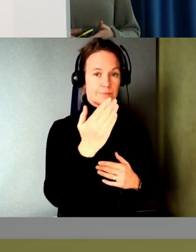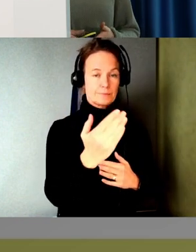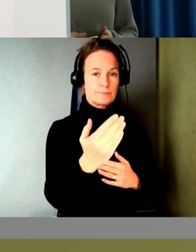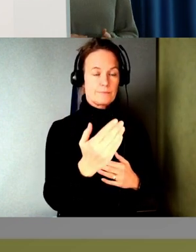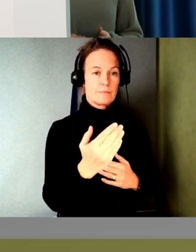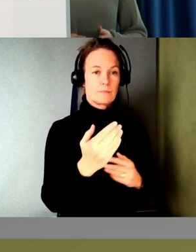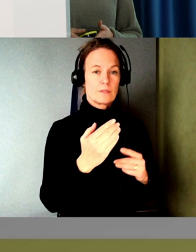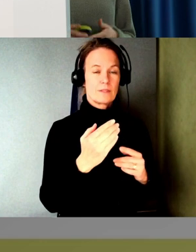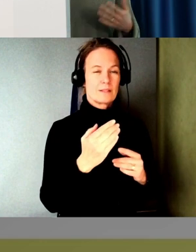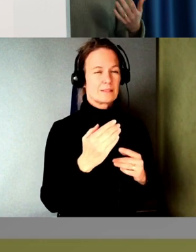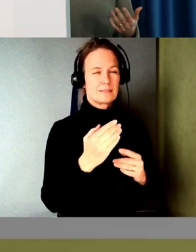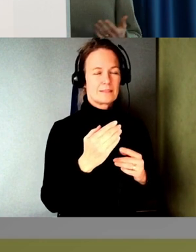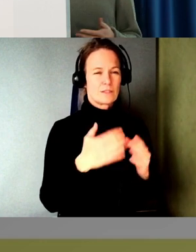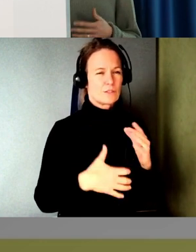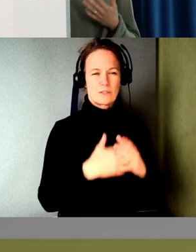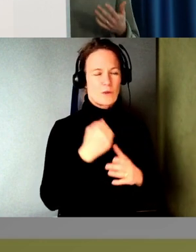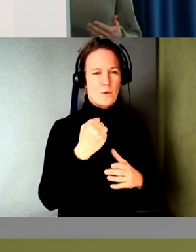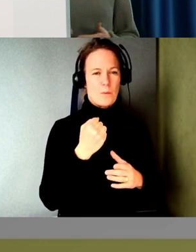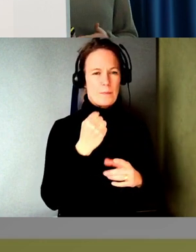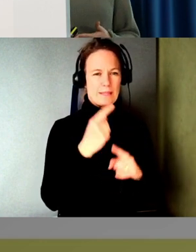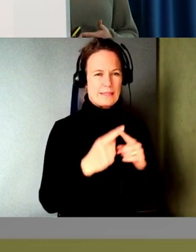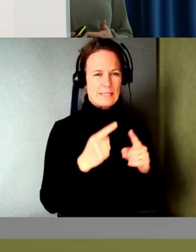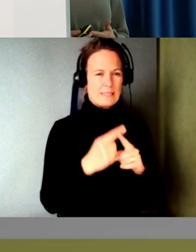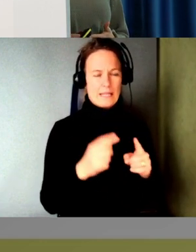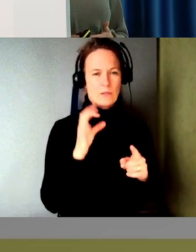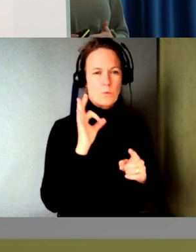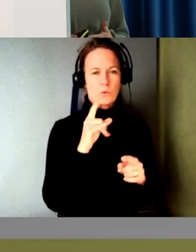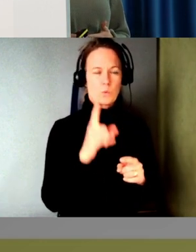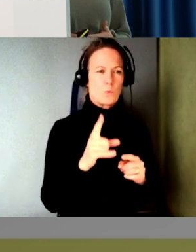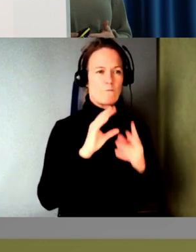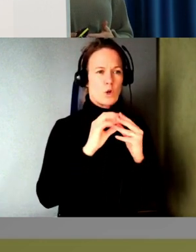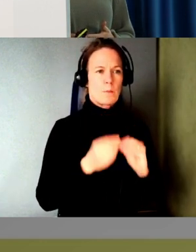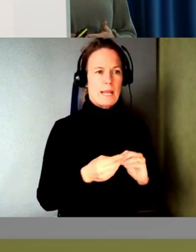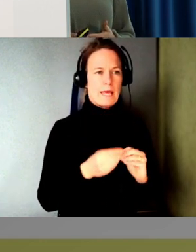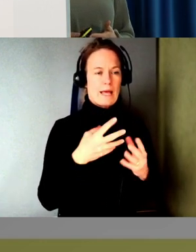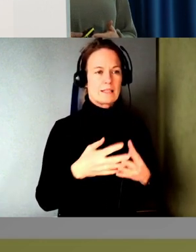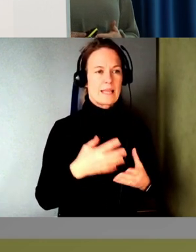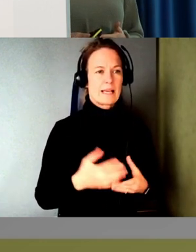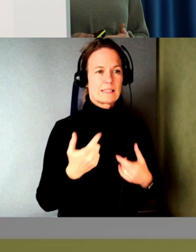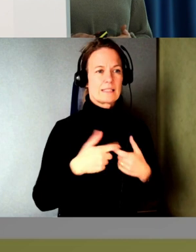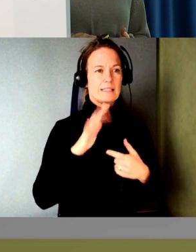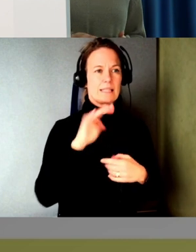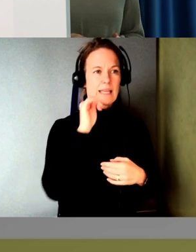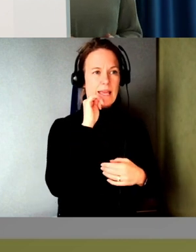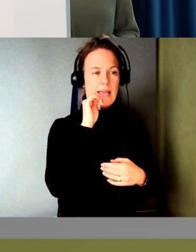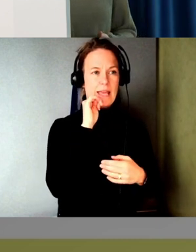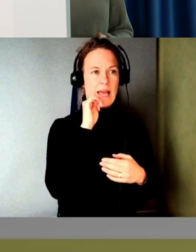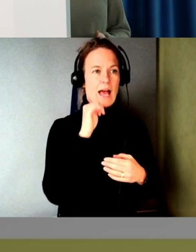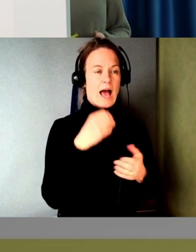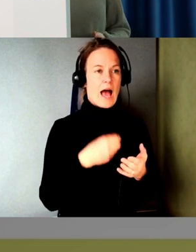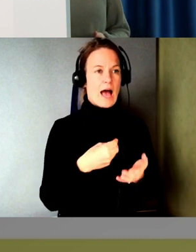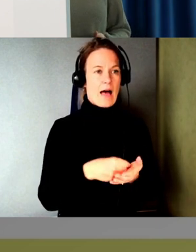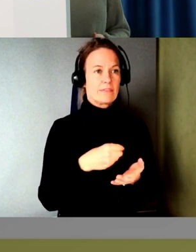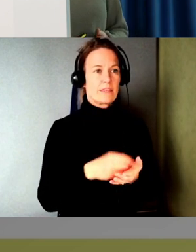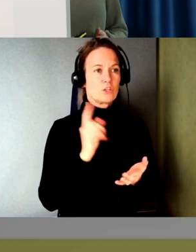förmodligen inte in på detaljer om hur du ska formulera texter i din n handel eh för att det ska vara tillgängligt Eh Men